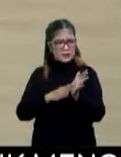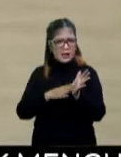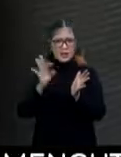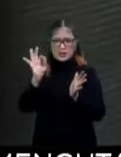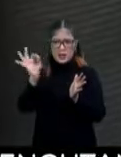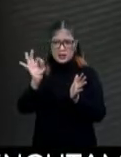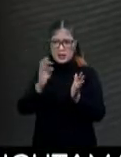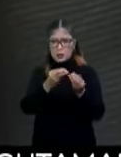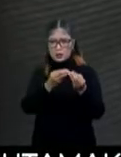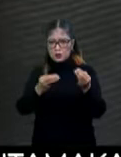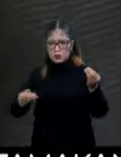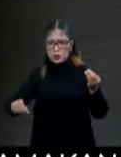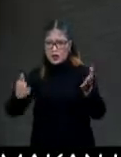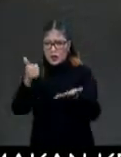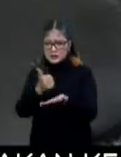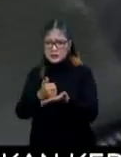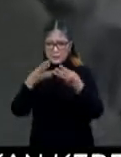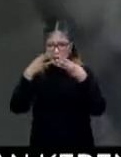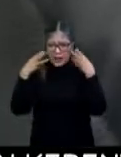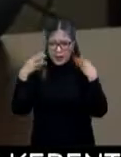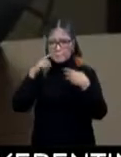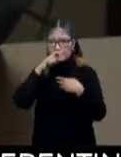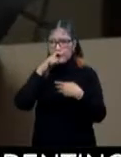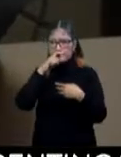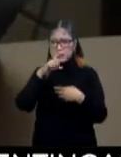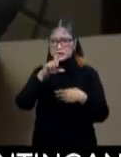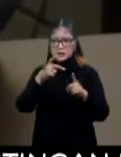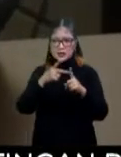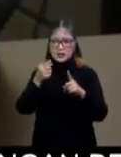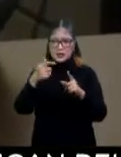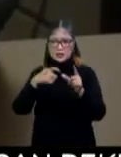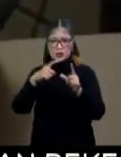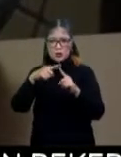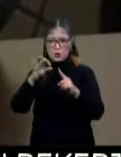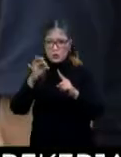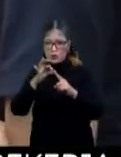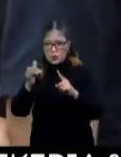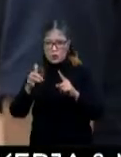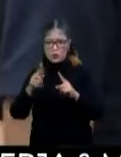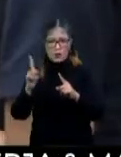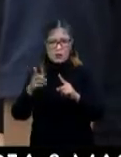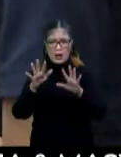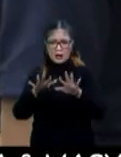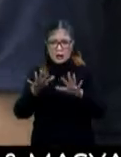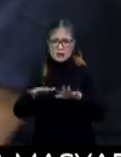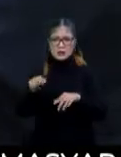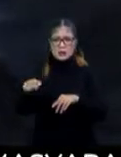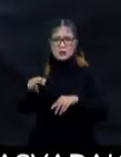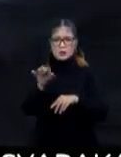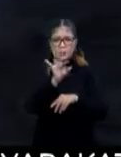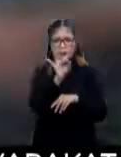DPP Partai perindo Kristoforus Taufik meminta Pemkot Kota Malang Ungu lebih berhati-hati dalam memilih diksi sehingga tidak menimbulkan